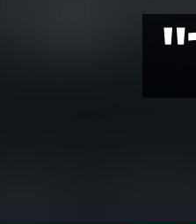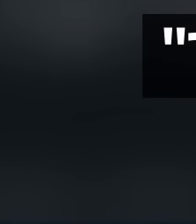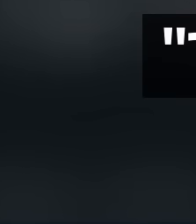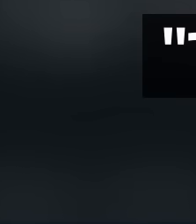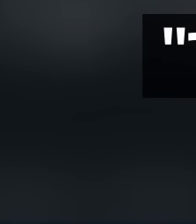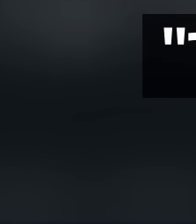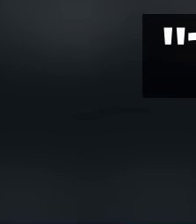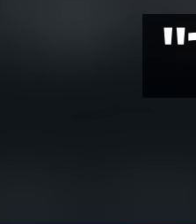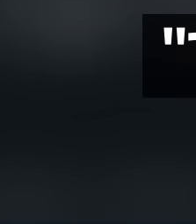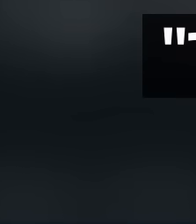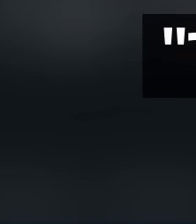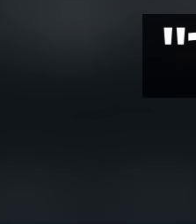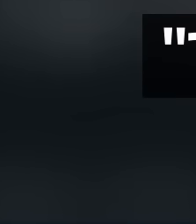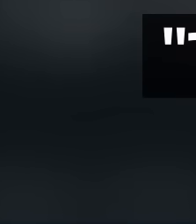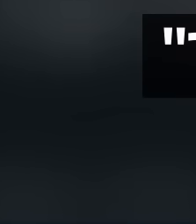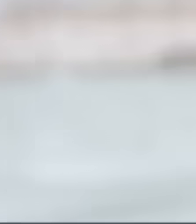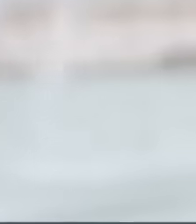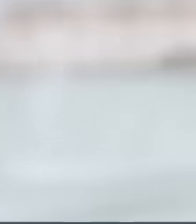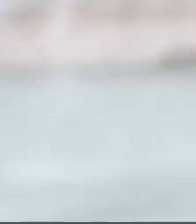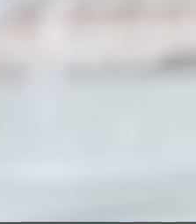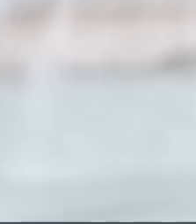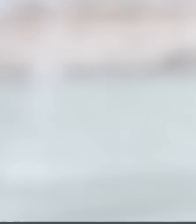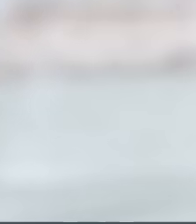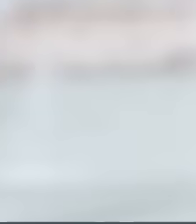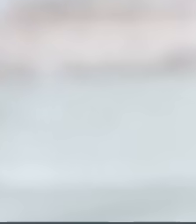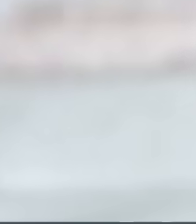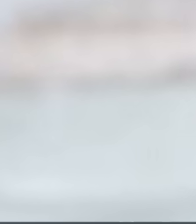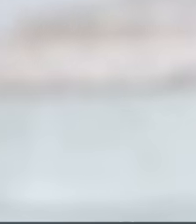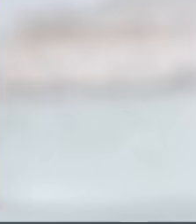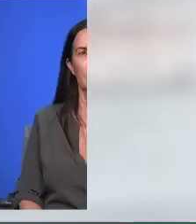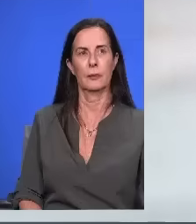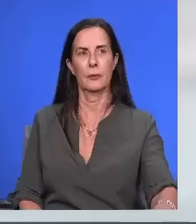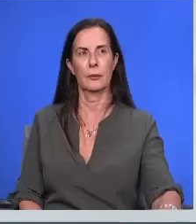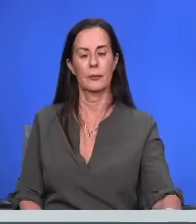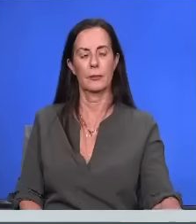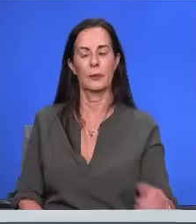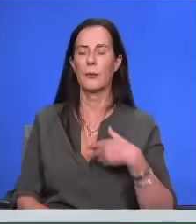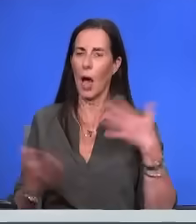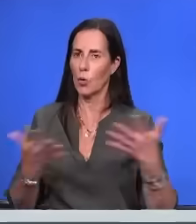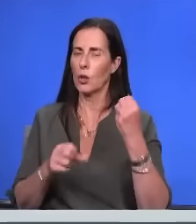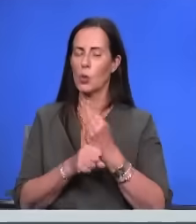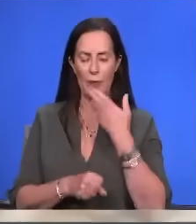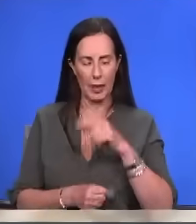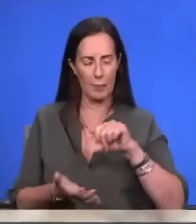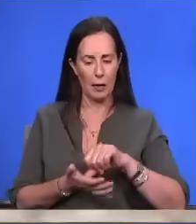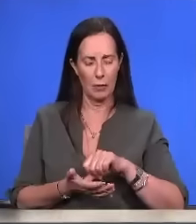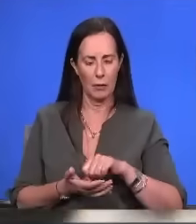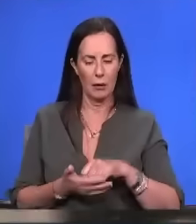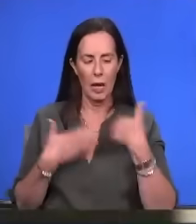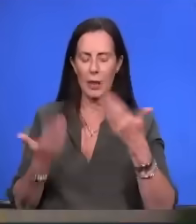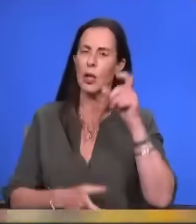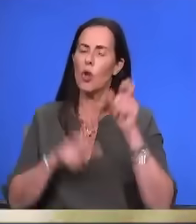בבקשה לא לסגור אצלם שיעורי נהיגה. אנחנו נעודד תעסוקה עברית בעיר, לתת קודם כל